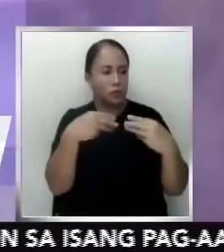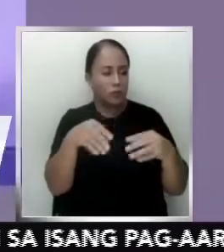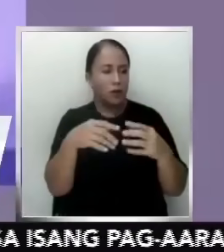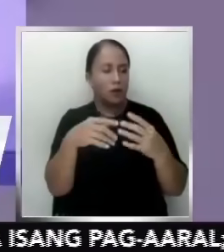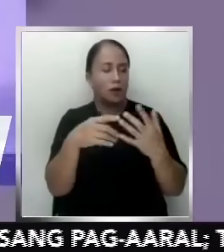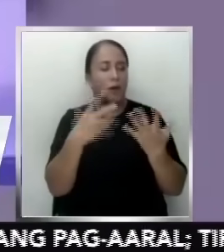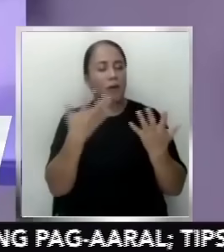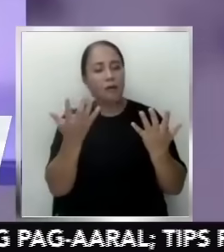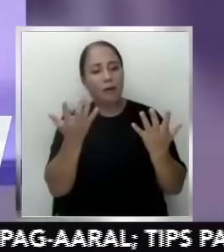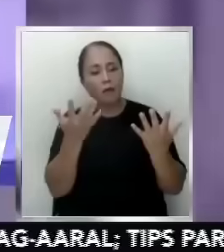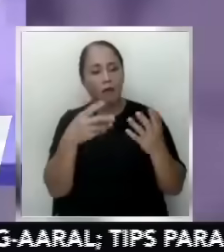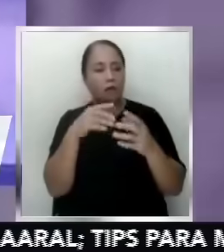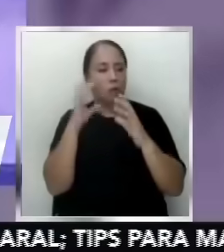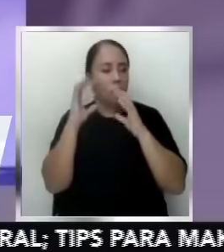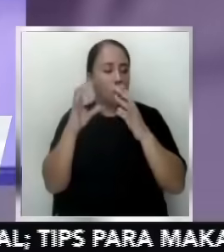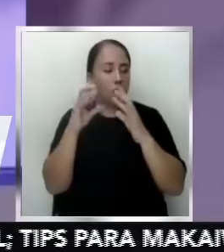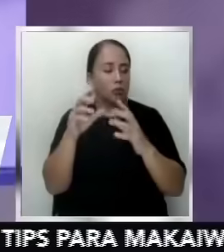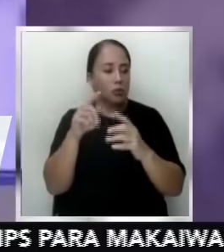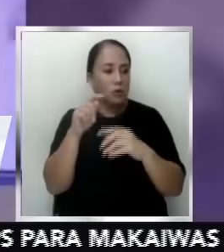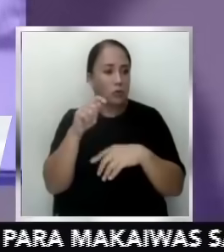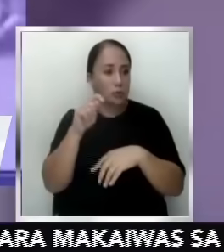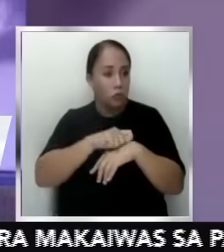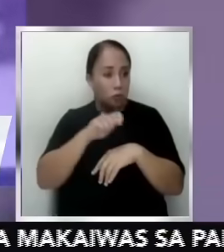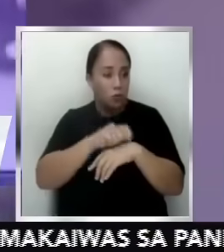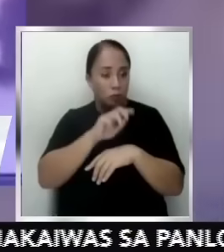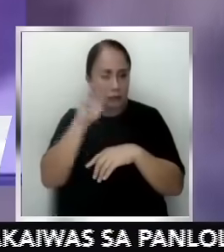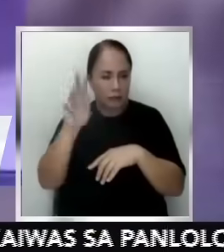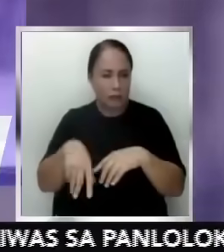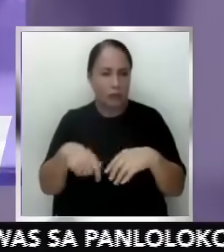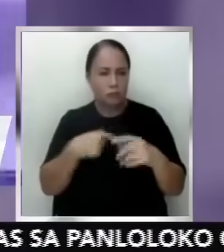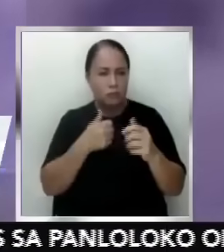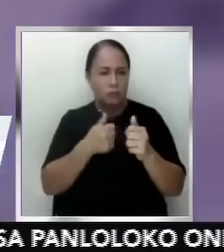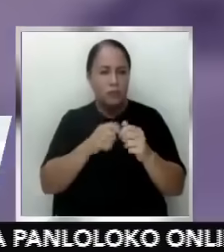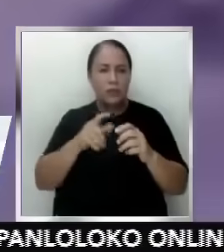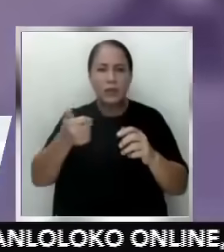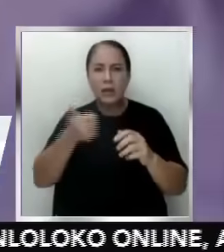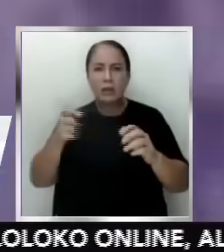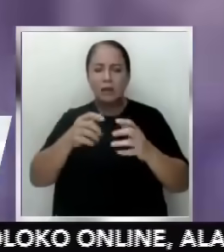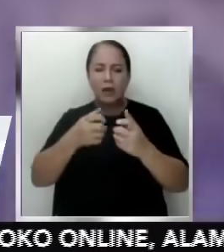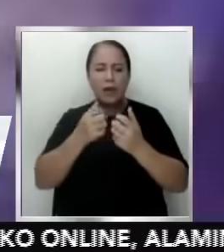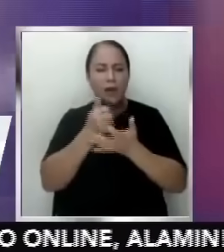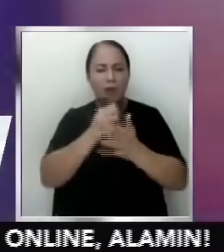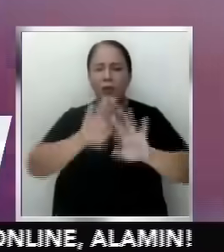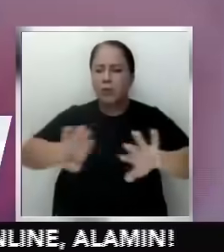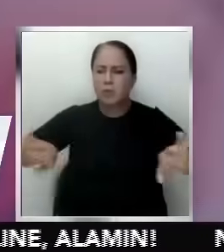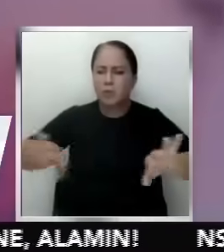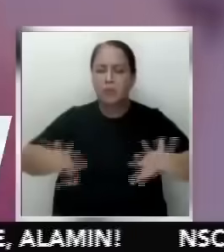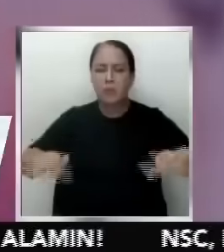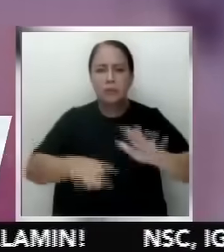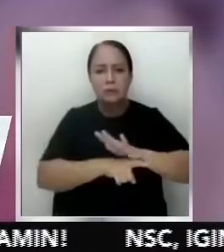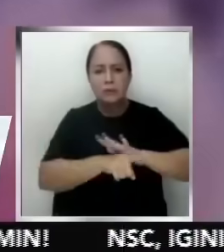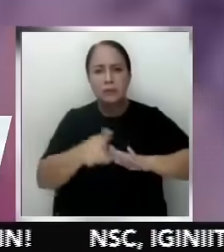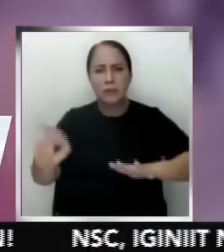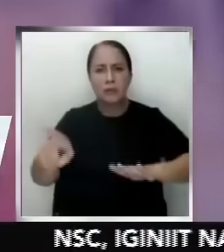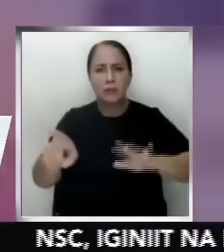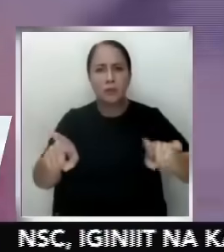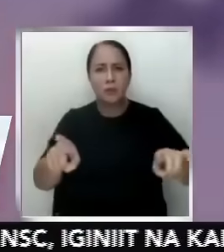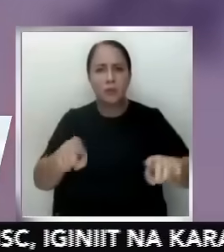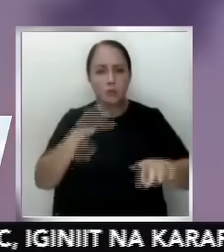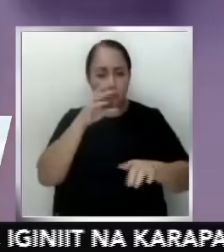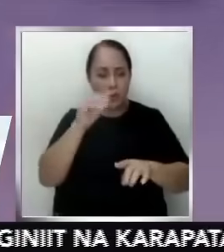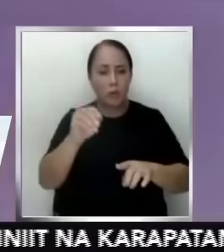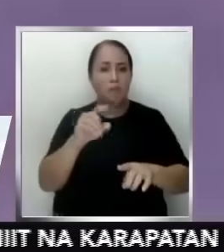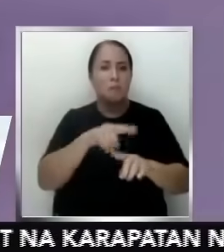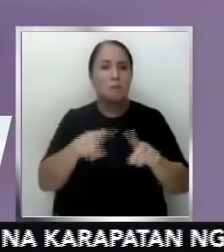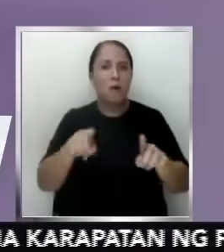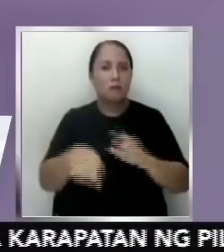Maynila nagpambuno ang dalawa habang inaawat ng dalawang iba pa patakas na sana ang sinugod na lalaki pero bumunot